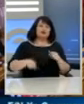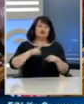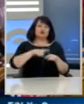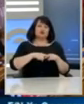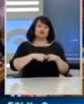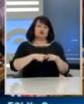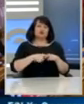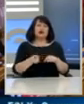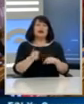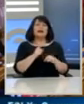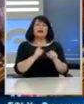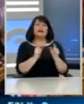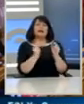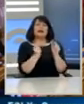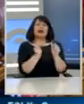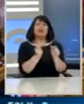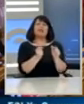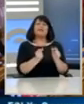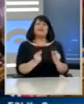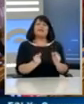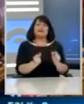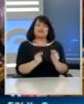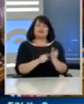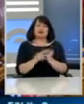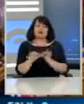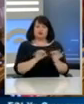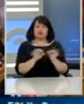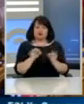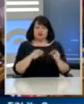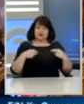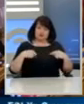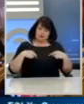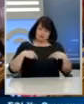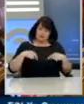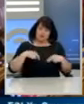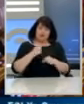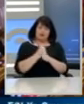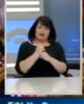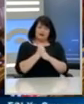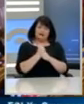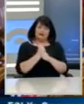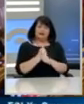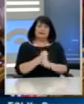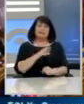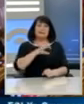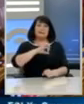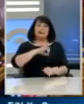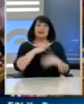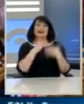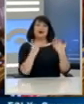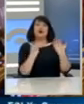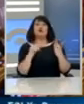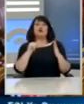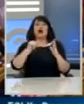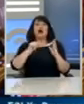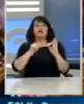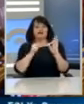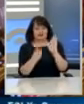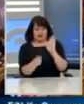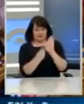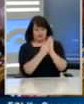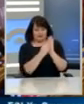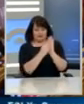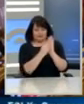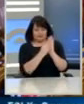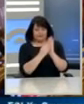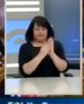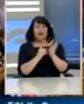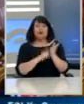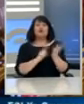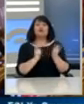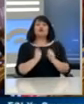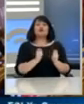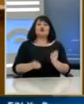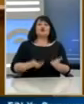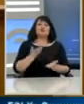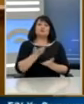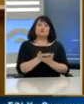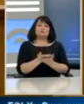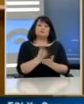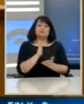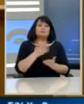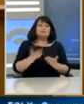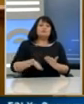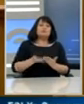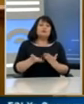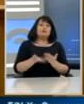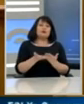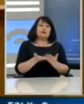λοιπές ρυθμίσεις του νομοσχεδίου από το Υπουργείο Εργασίας, 58α. Είναι μια τροπολογία με την οποία διευκολύνουμε την ομαλή